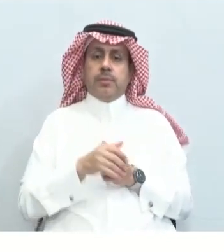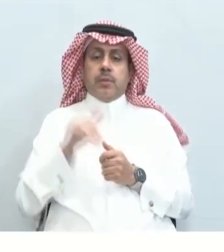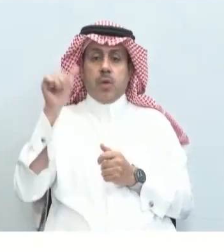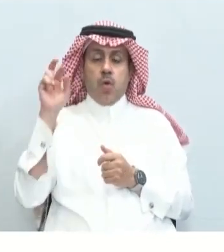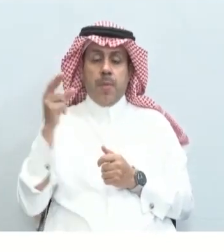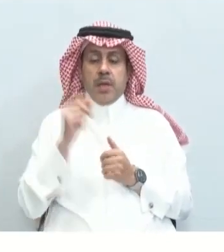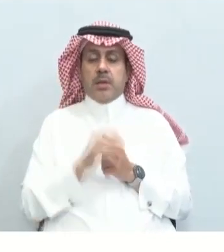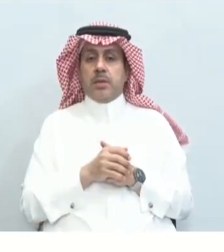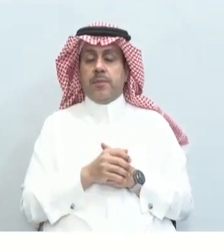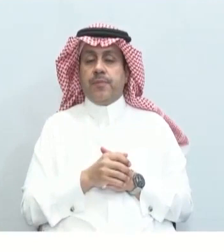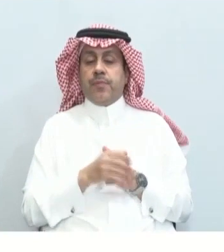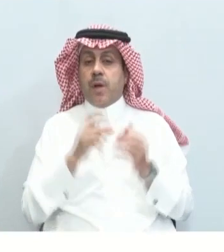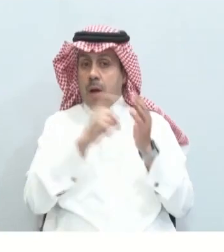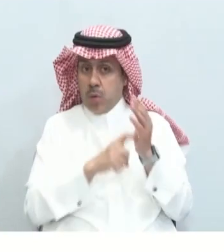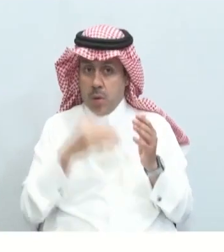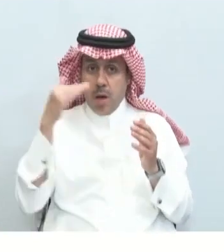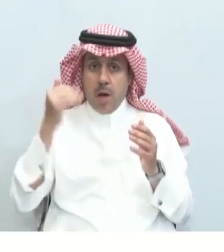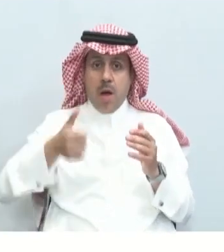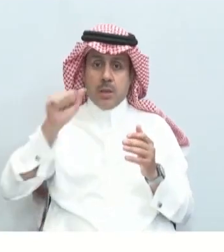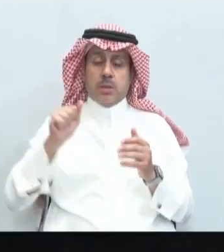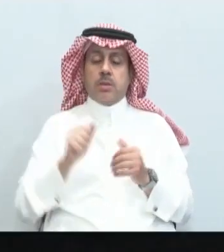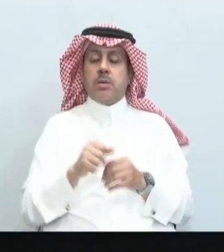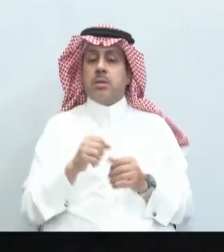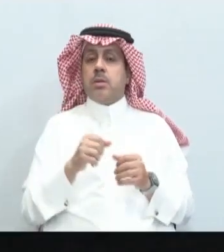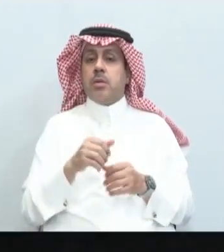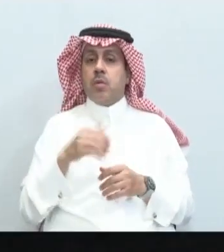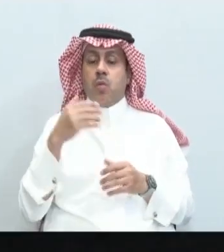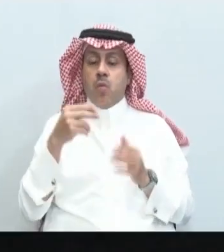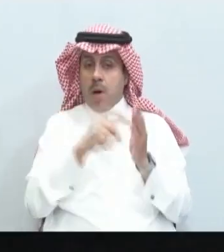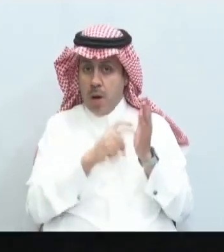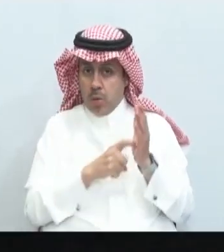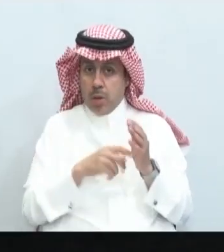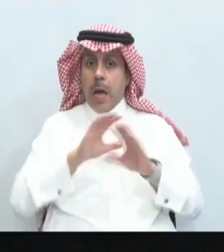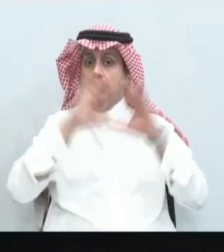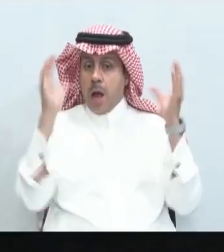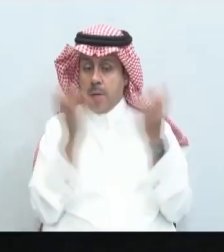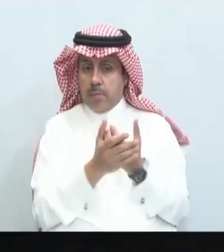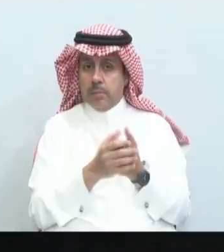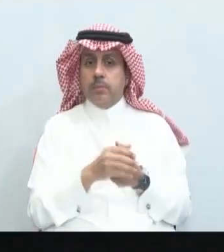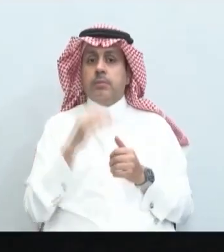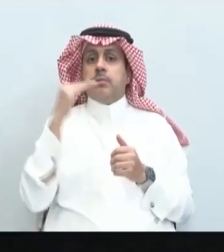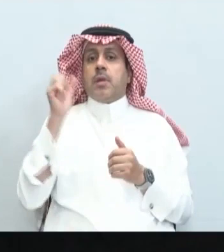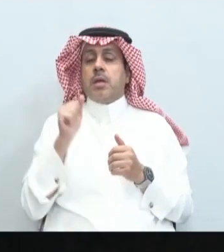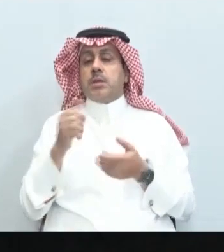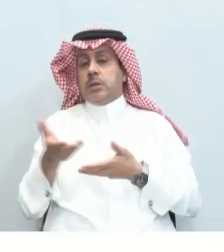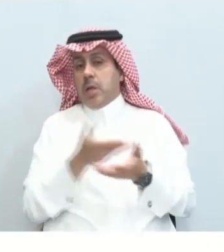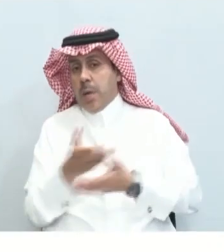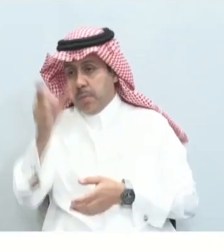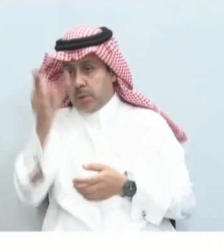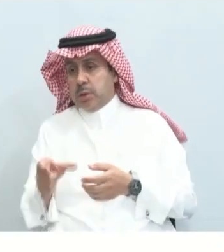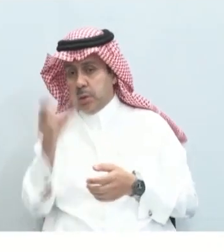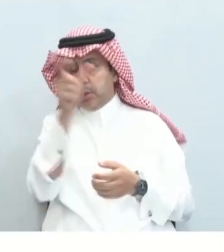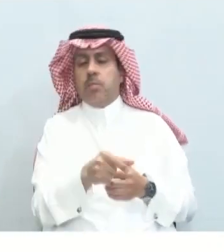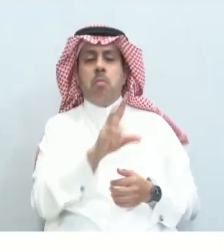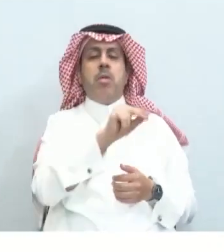ويفرق بين القانون الخاص والقانون العام نقول القانون الخاص يتعامل مع من مع الاشخاص على